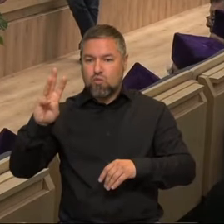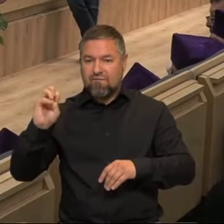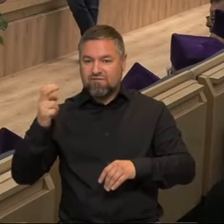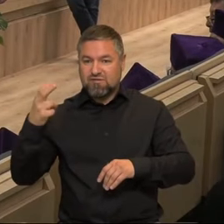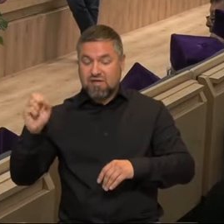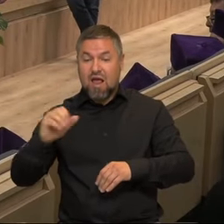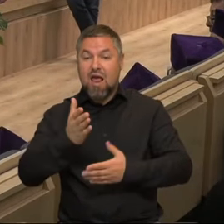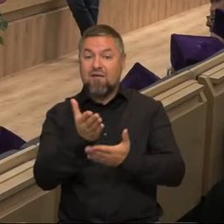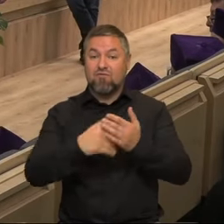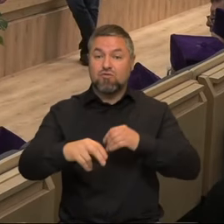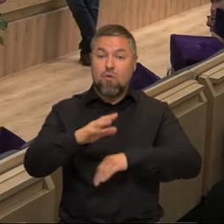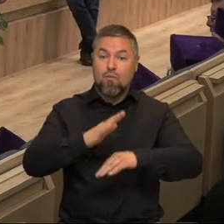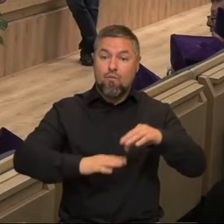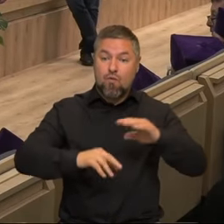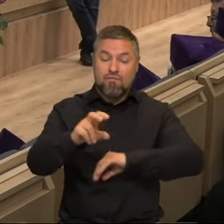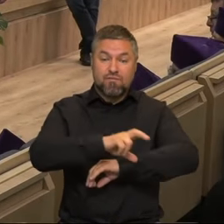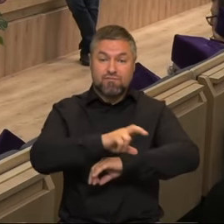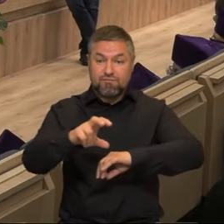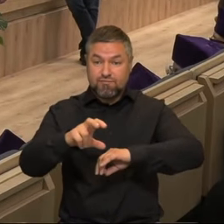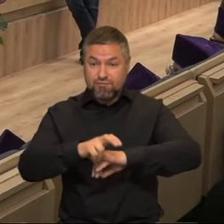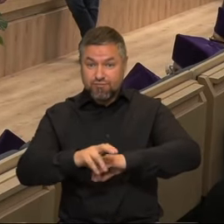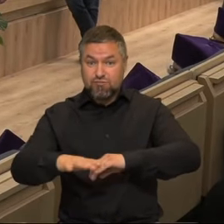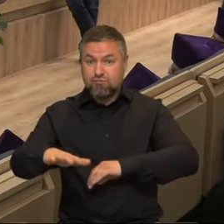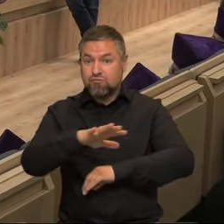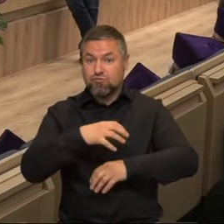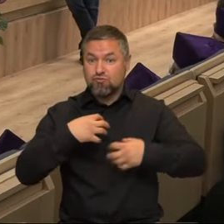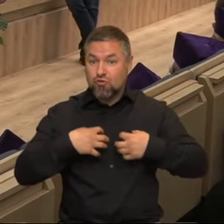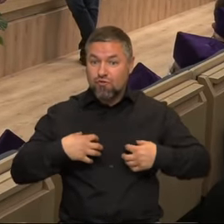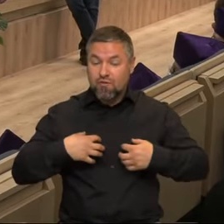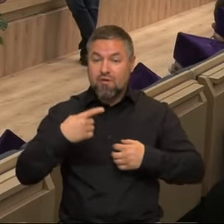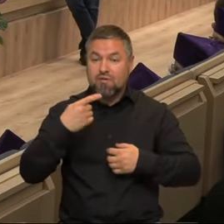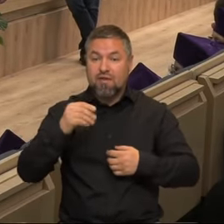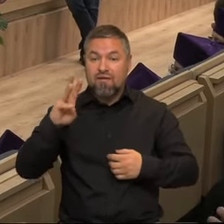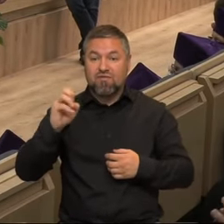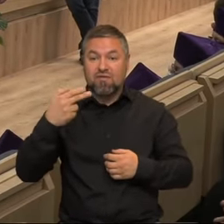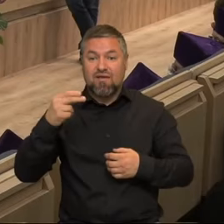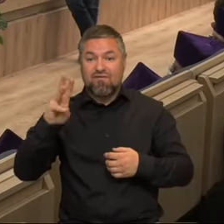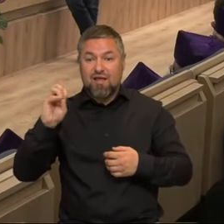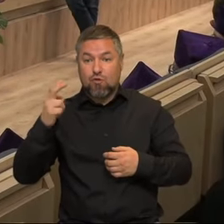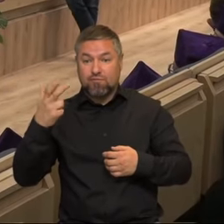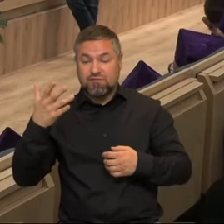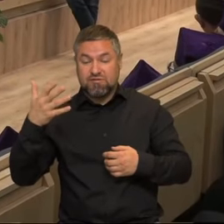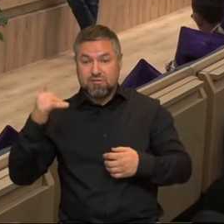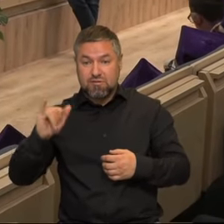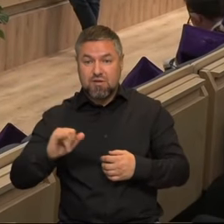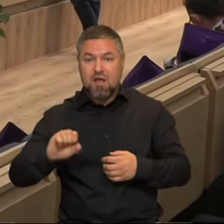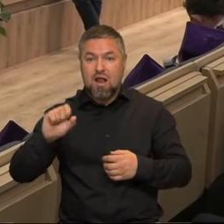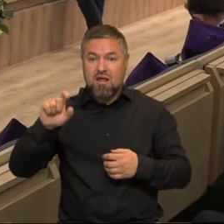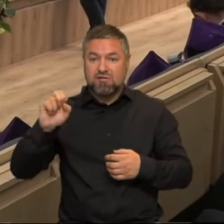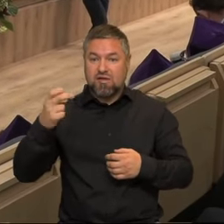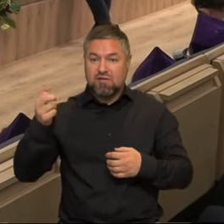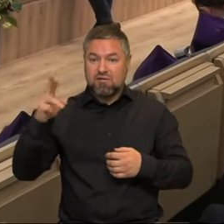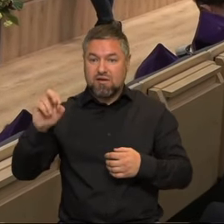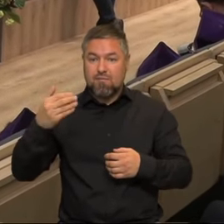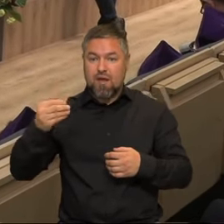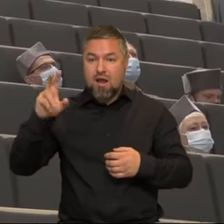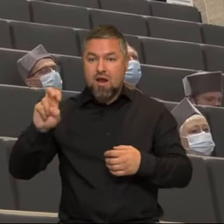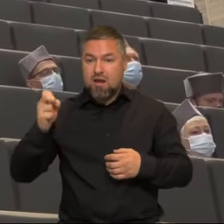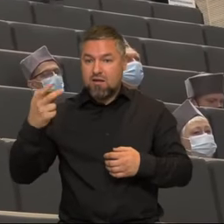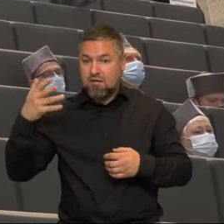Wydziału Budownictwa, Architektury i Inżynierii Środowiska Dawid Niewiadomski i Aleksandra